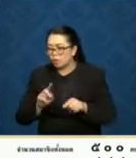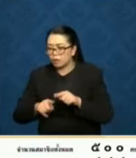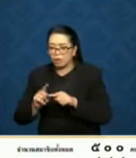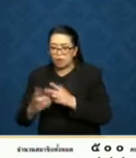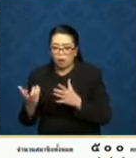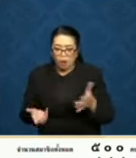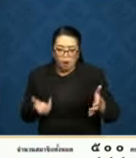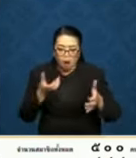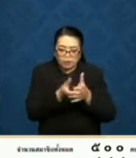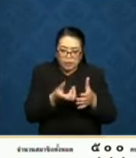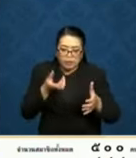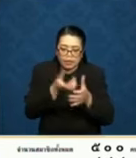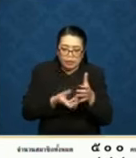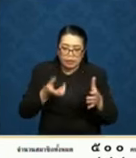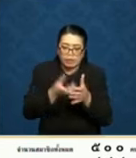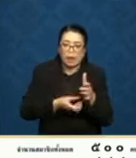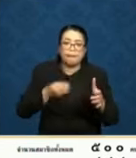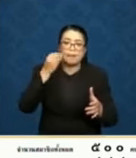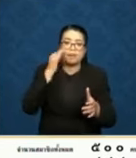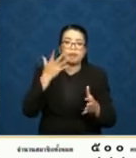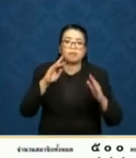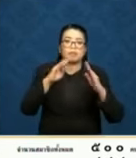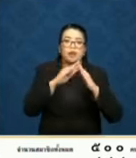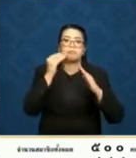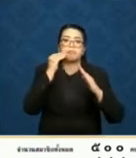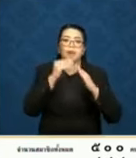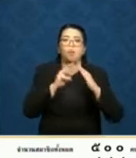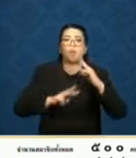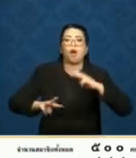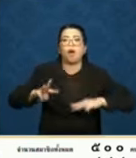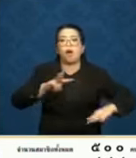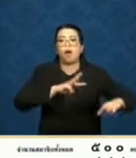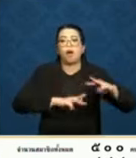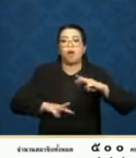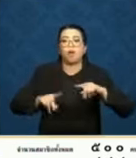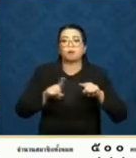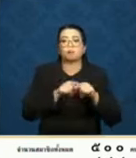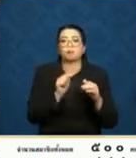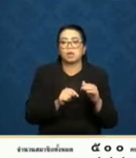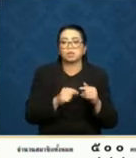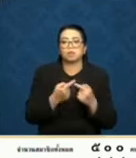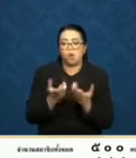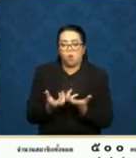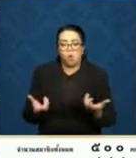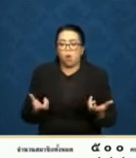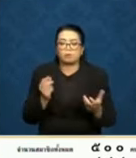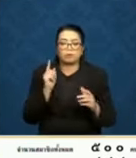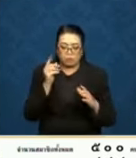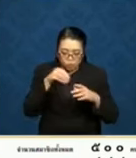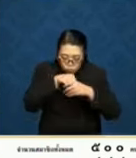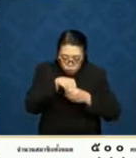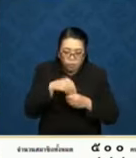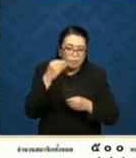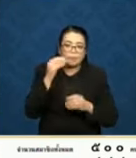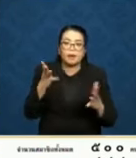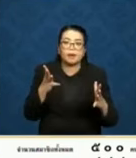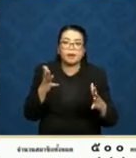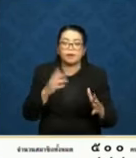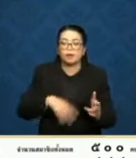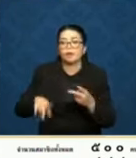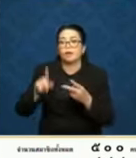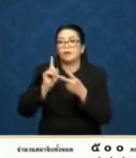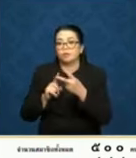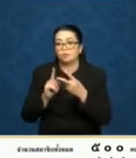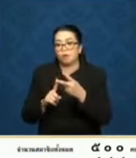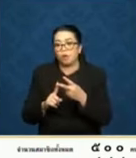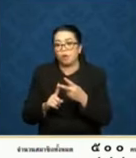ให้เอา contentที่มีประย afford ใส่เขาไปใ์ฟร์มนี้ ปาการที่สองครับขอเสนอที่ 2 นอกจากการมีแพทฟอร